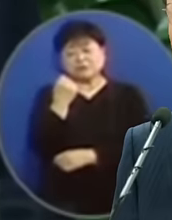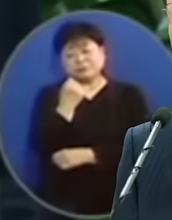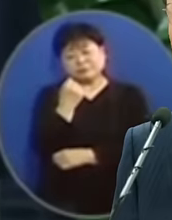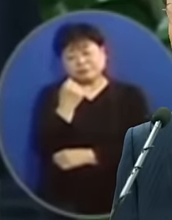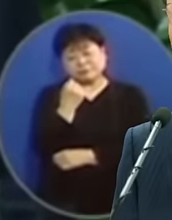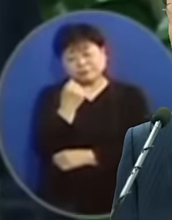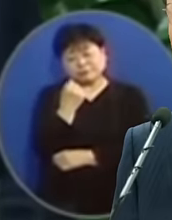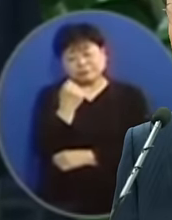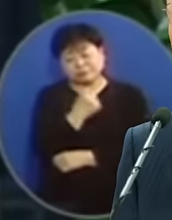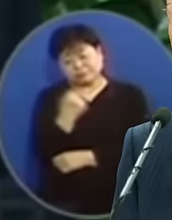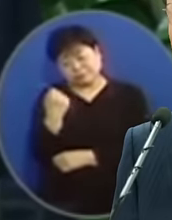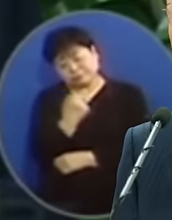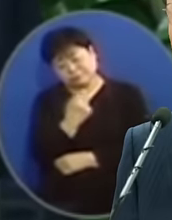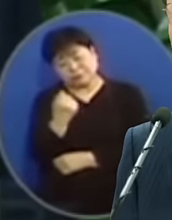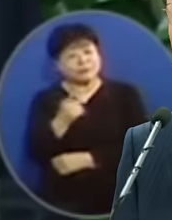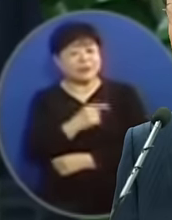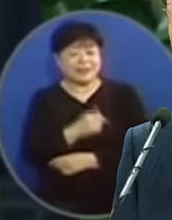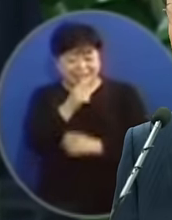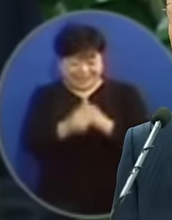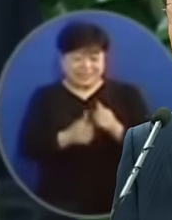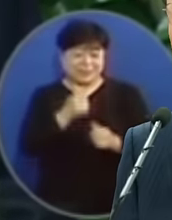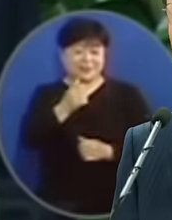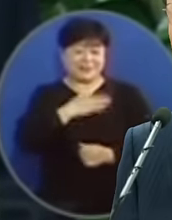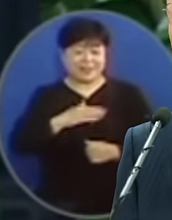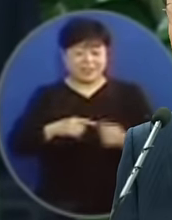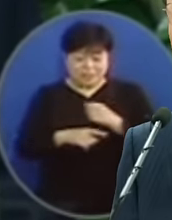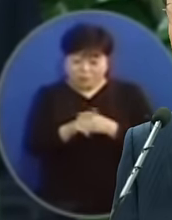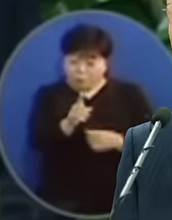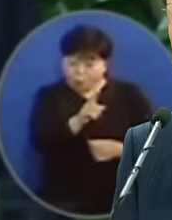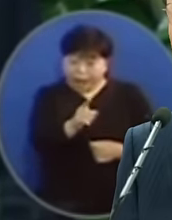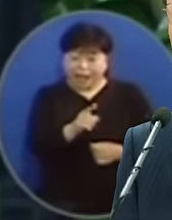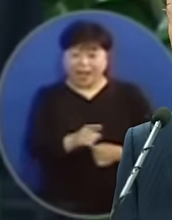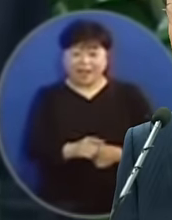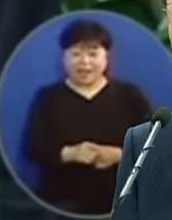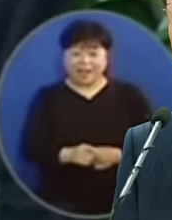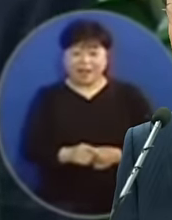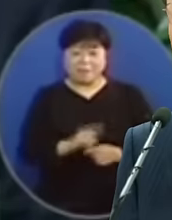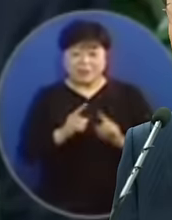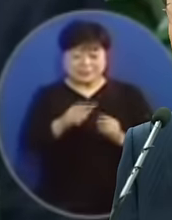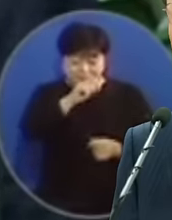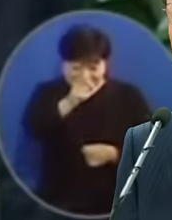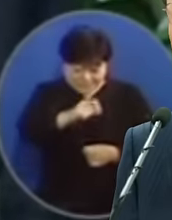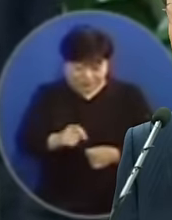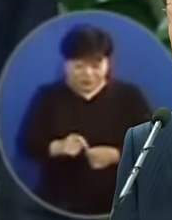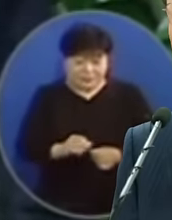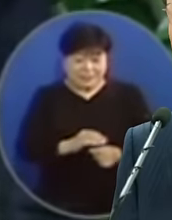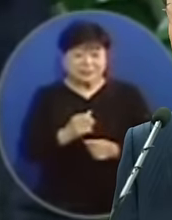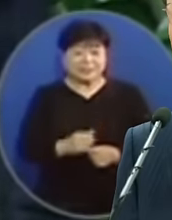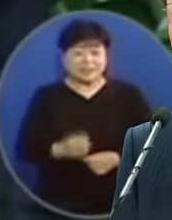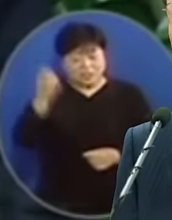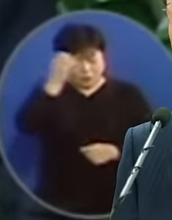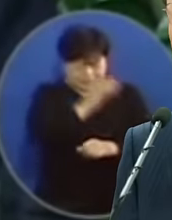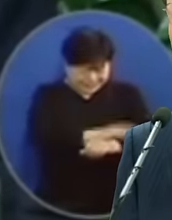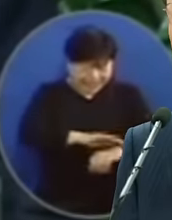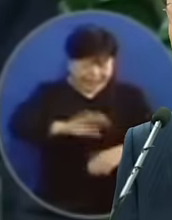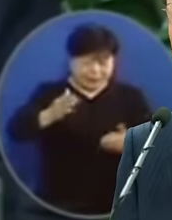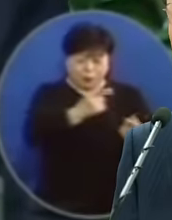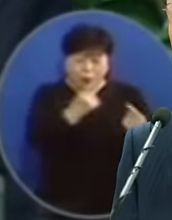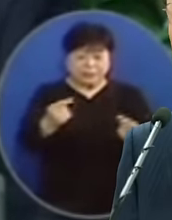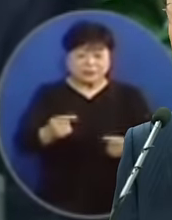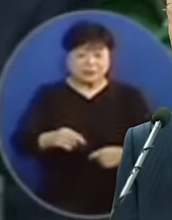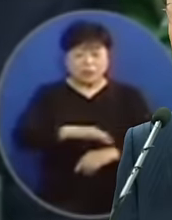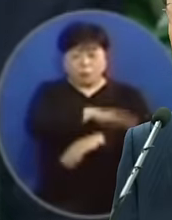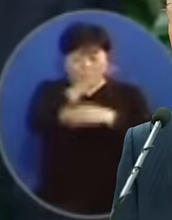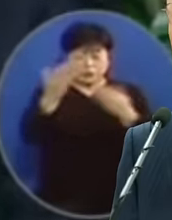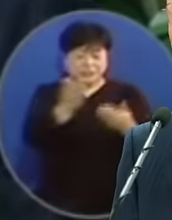흔들흔들합니다. 내가 어떻게 살고 하나님이 나에 대한 뜻이 무엇이냐. 성경에 기록되었듯 사랑하는 자여 내 영혼이 잘됨같이 내가